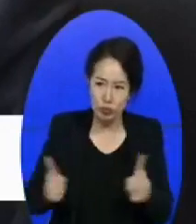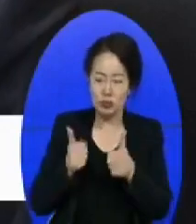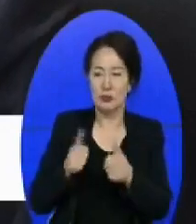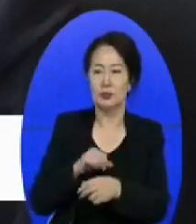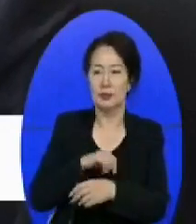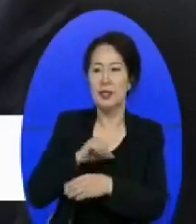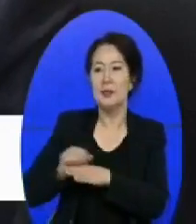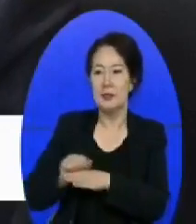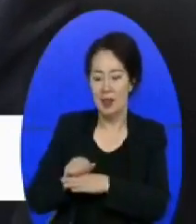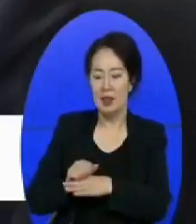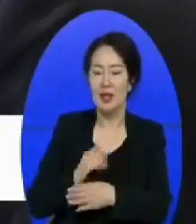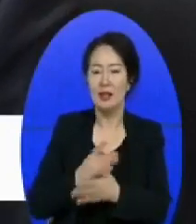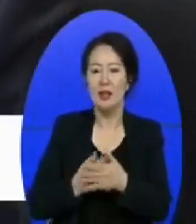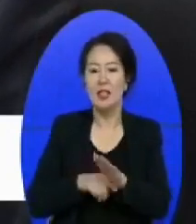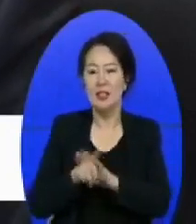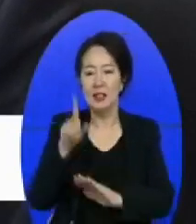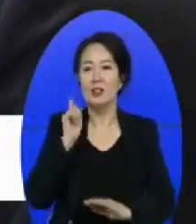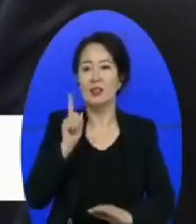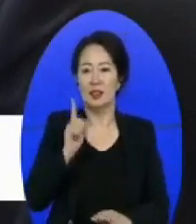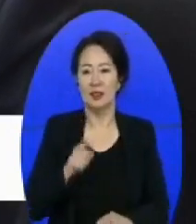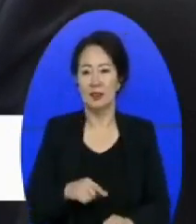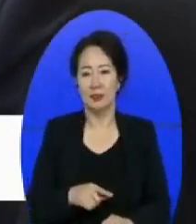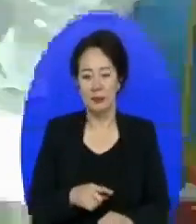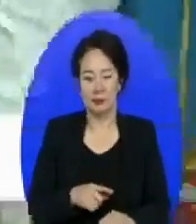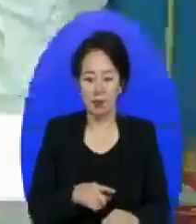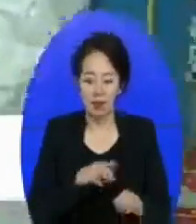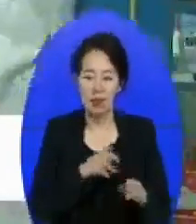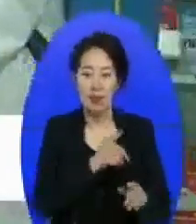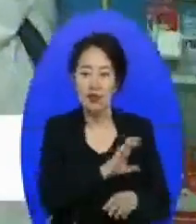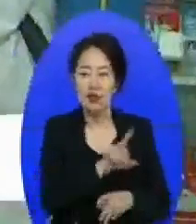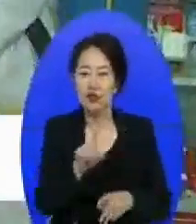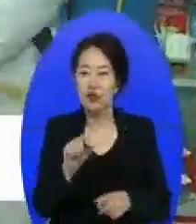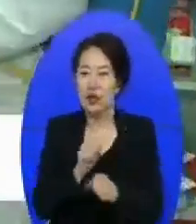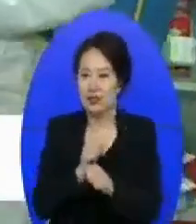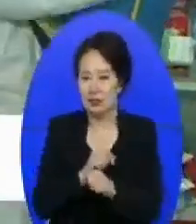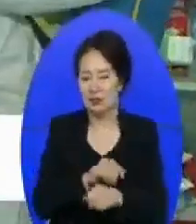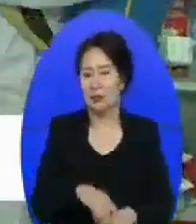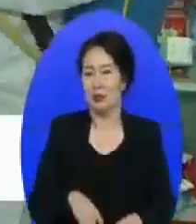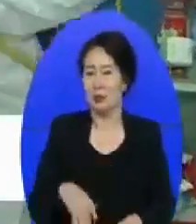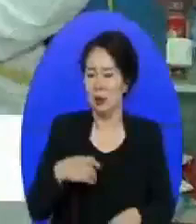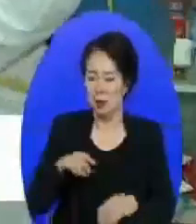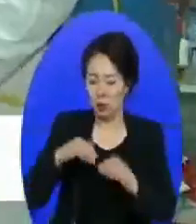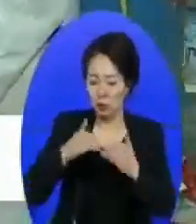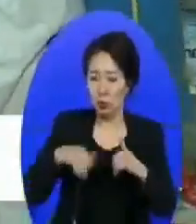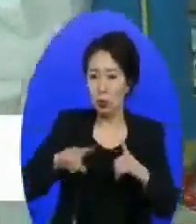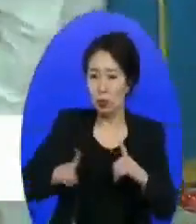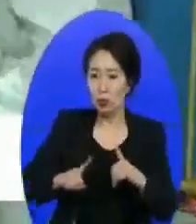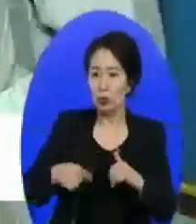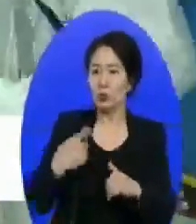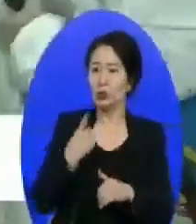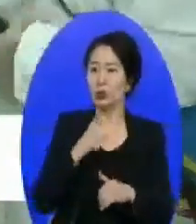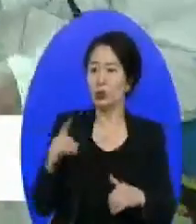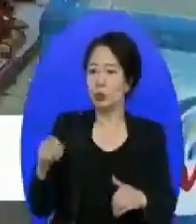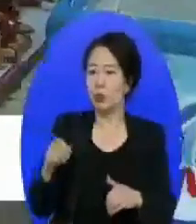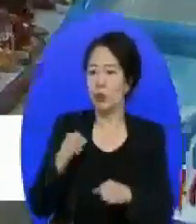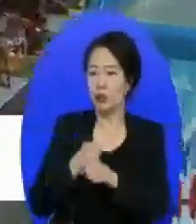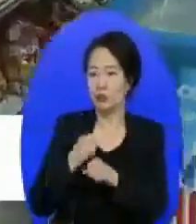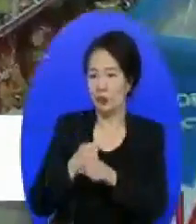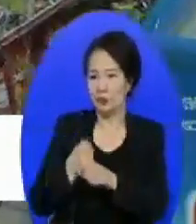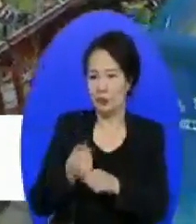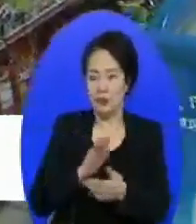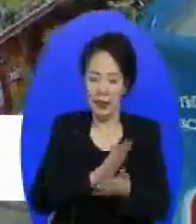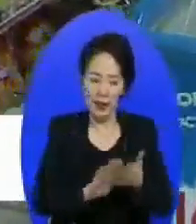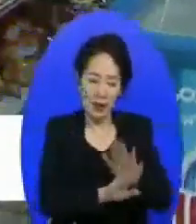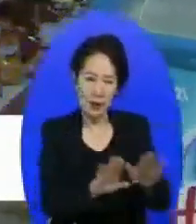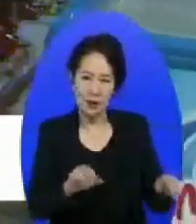нэл бэлдсэн. Ингээ эхнийх нь одоо бол нэлээ. Тусгай зөвшөөрлөлтөд 41 компани 100 гаруй ажилтан ариутгалын ажлыг хийж байна. Аж